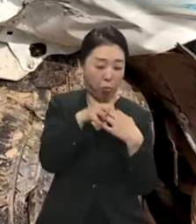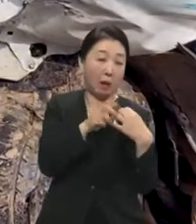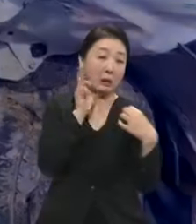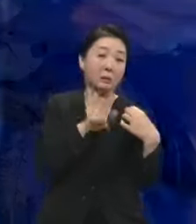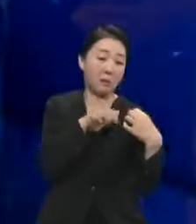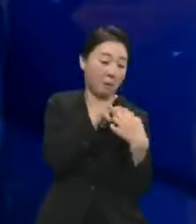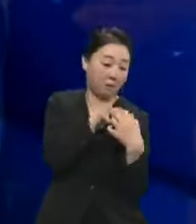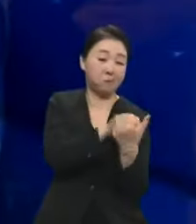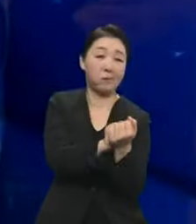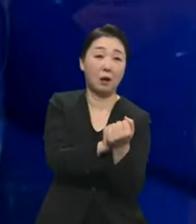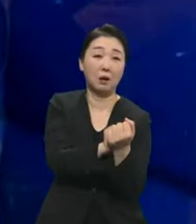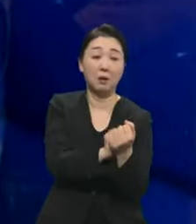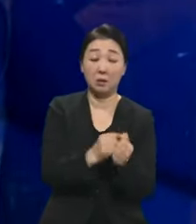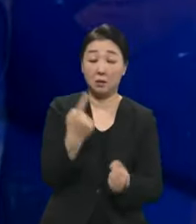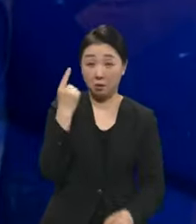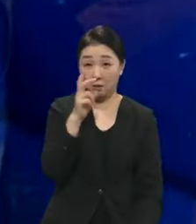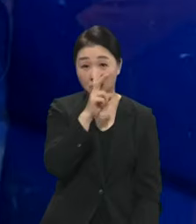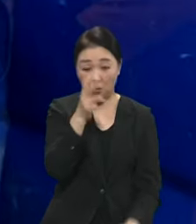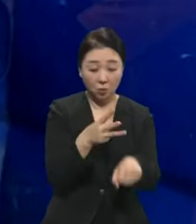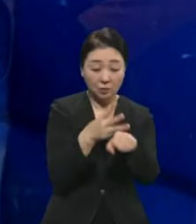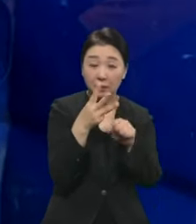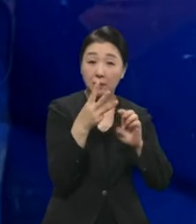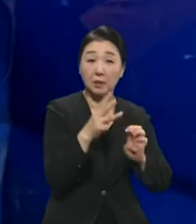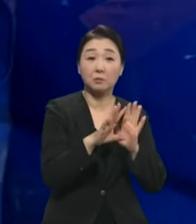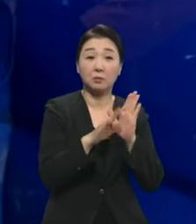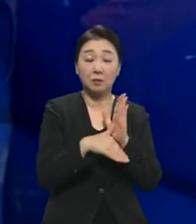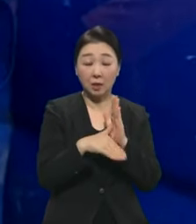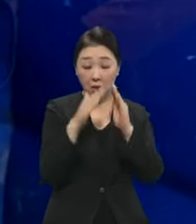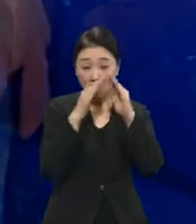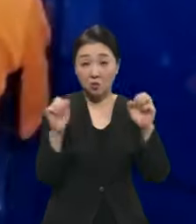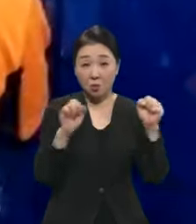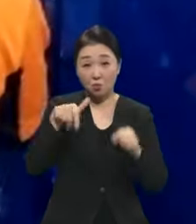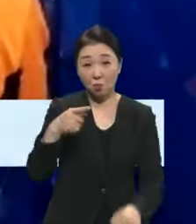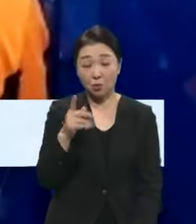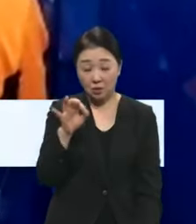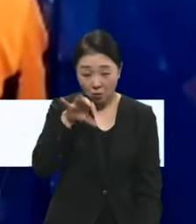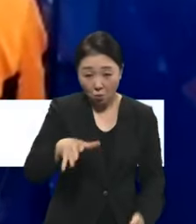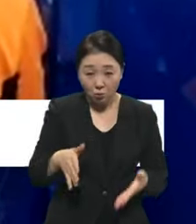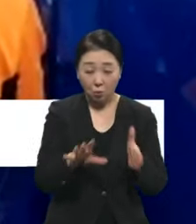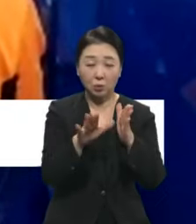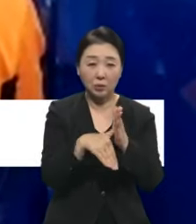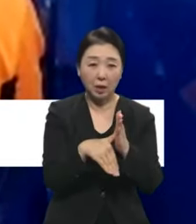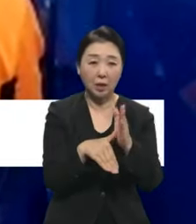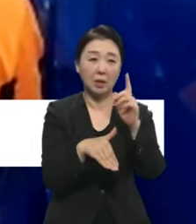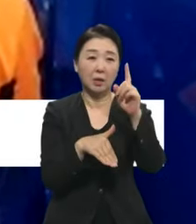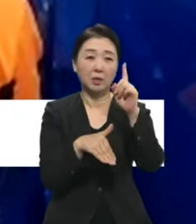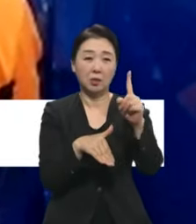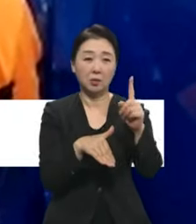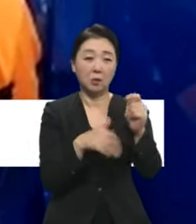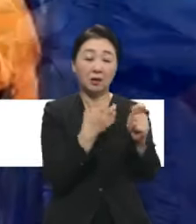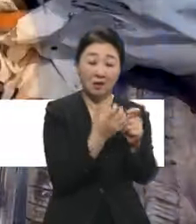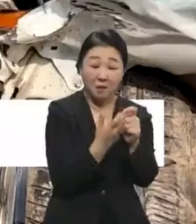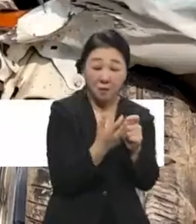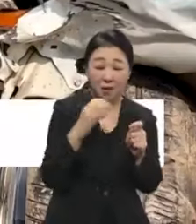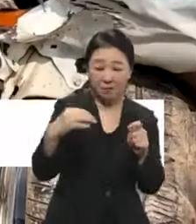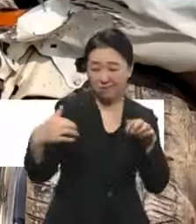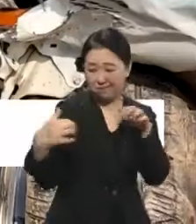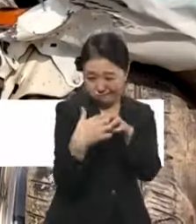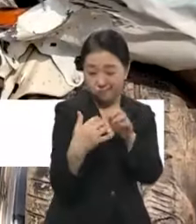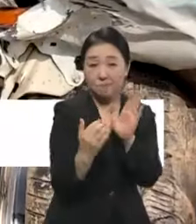부서졌습니다. 어제 오후 3시 40분 전북 고창의 한 도로에서 1톤 트럭이 마주오던 SUV 차량과 정면